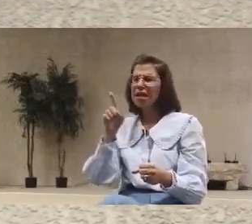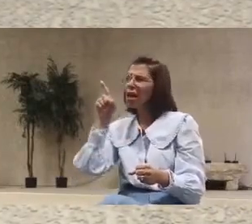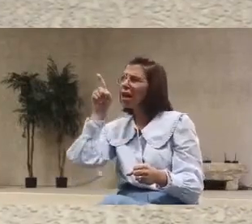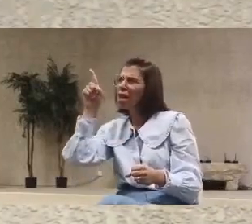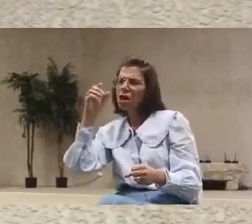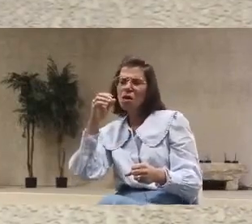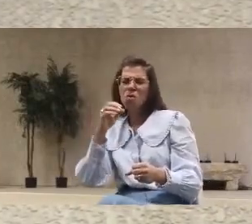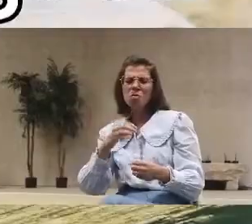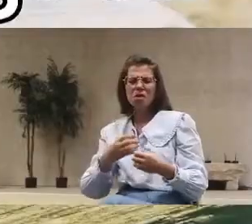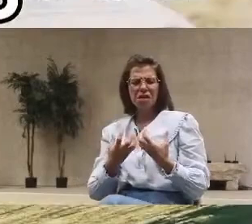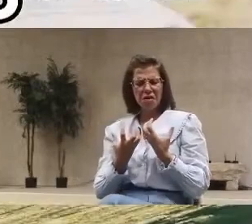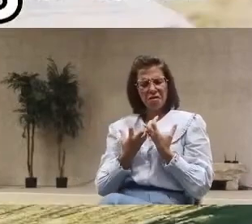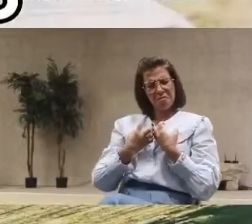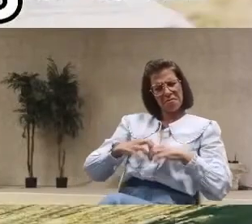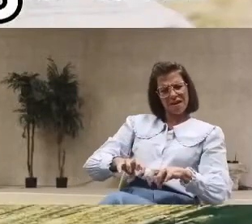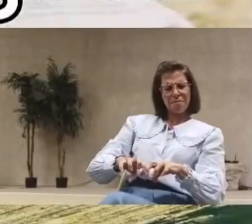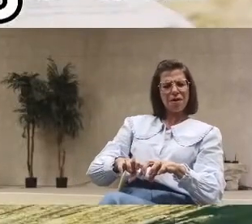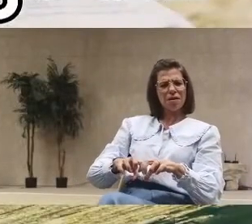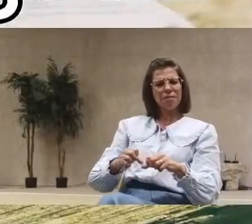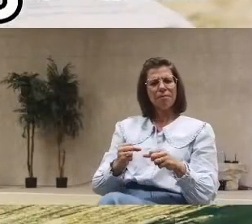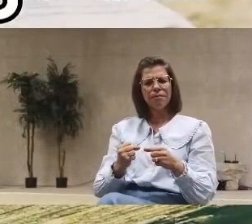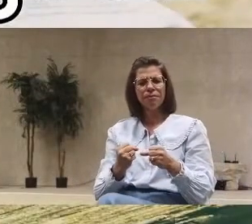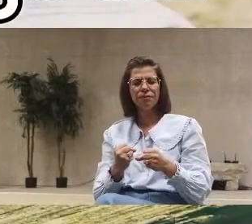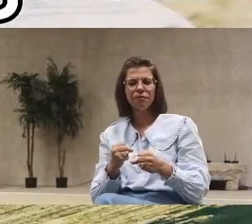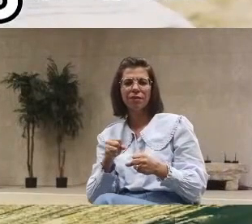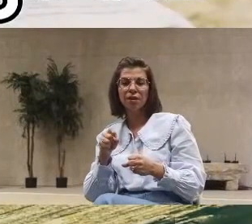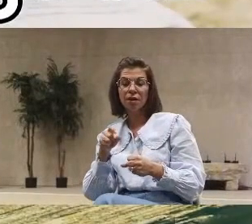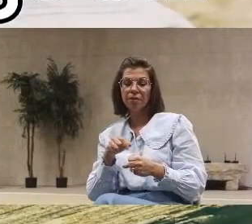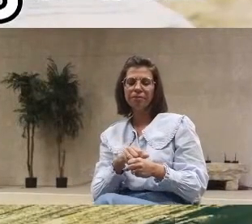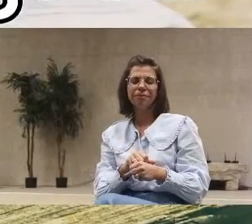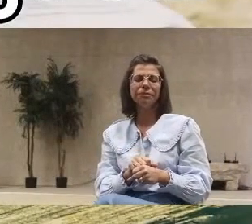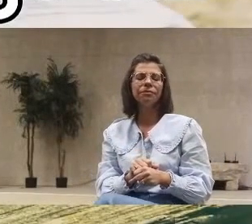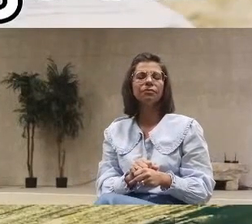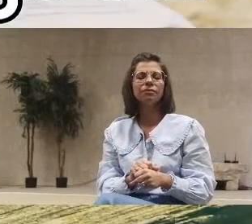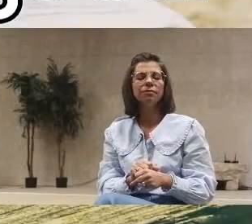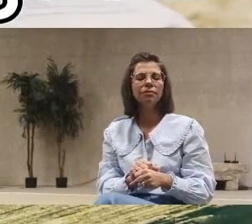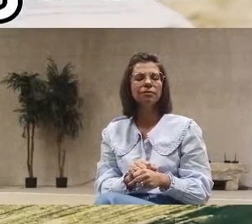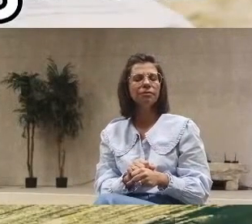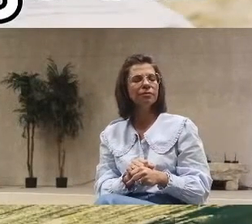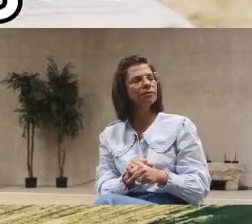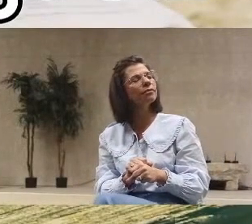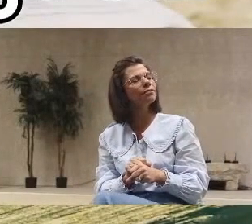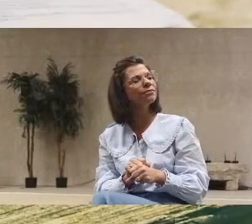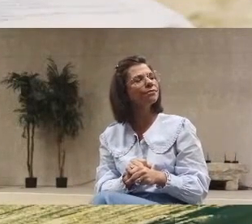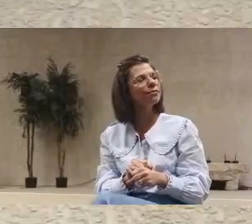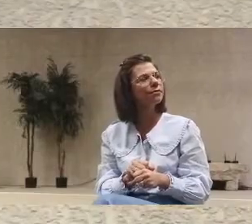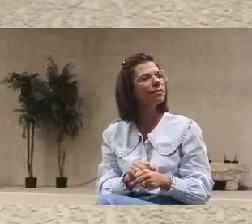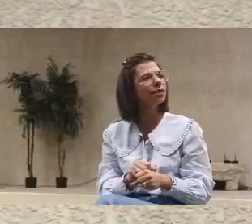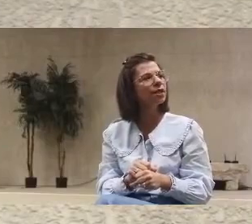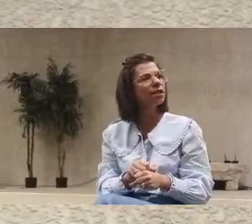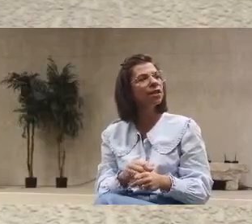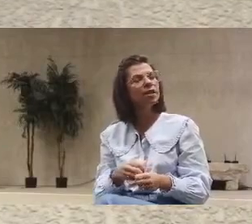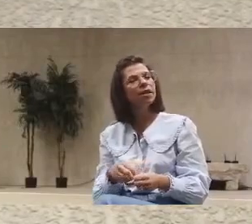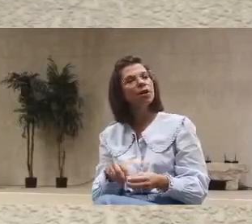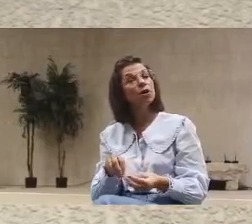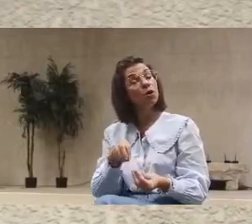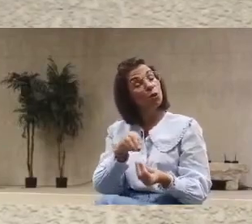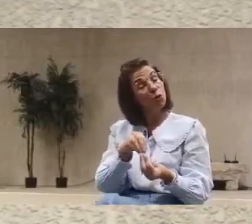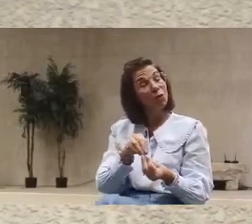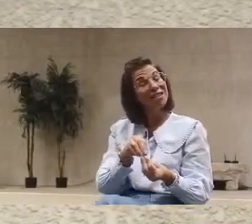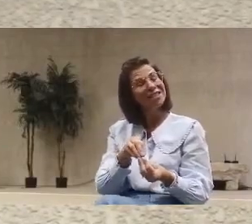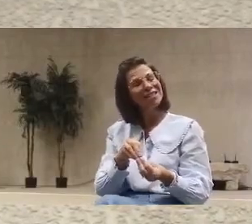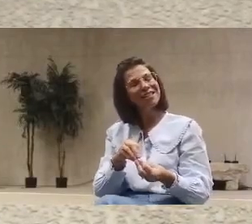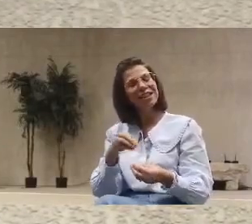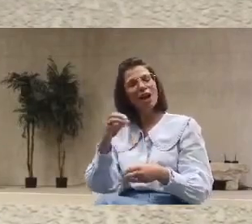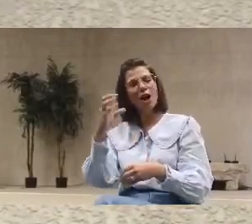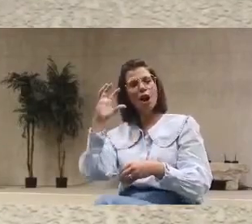droit aux malheureux, il écrasera l'oppresseur. Malachie 4.2 nous dit, un jour le soleil de la justice se lèvera,